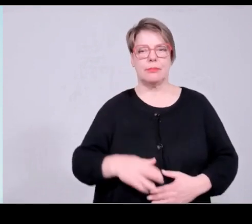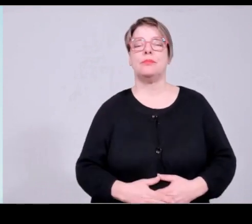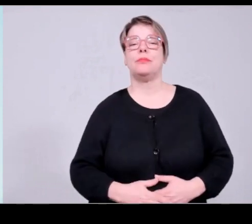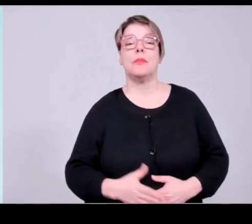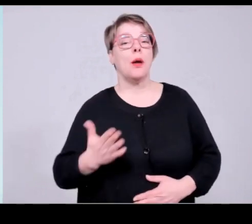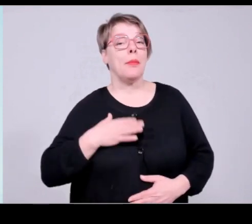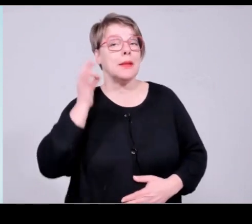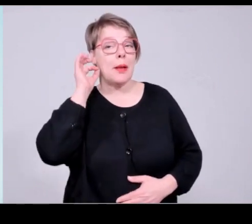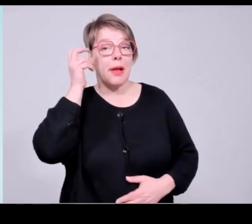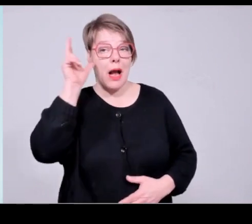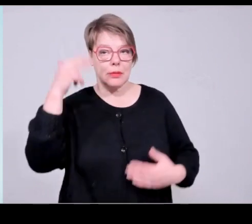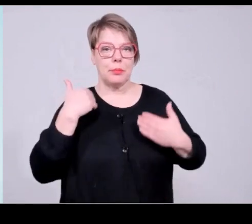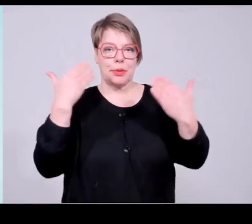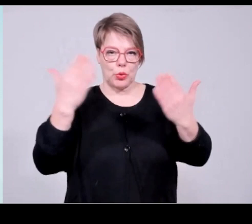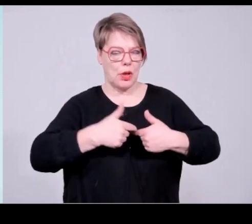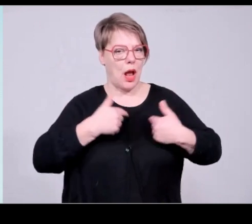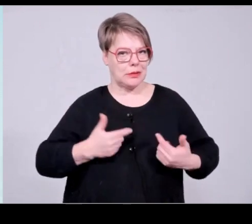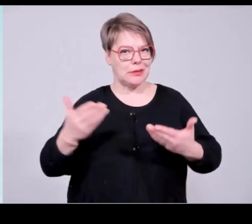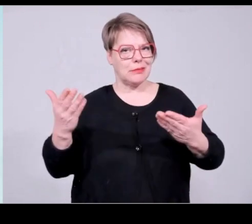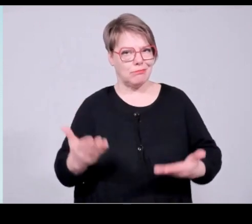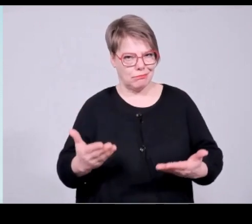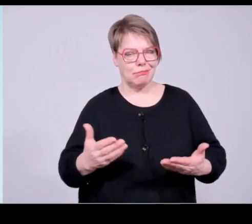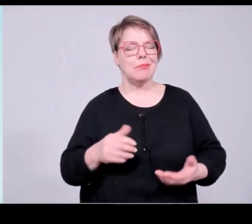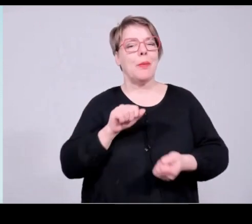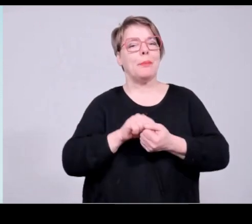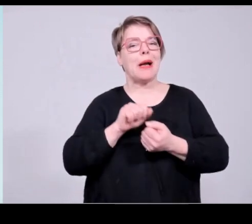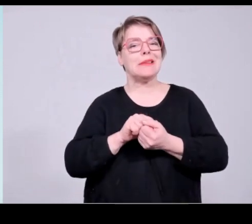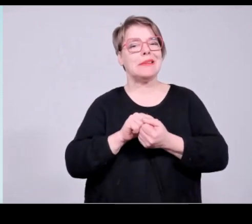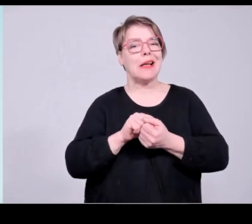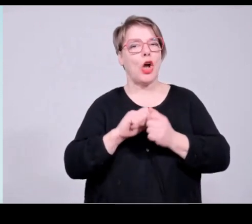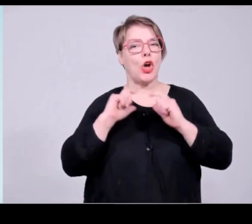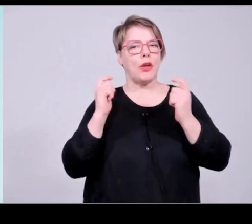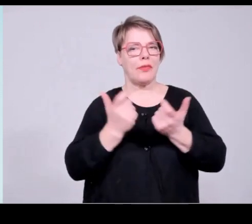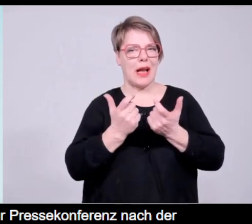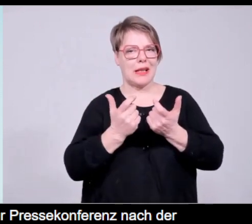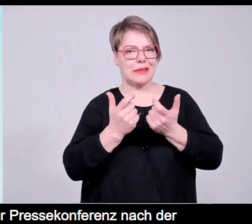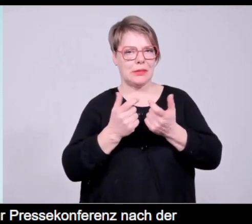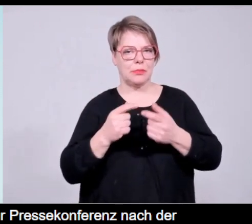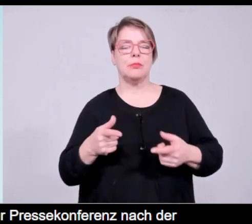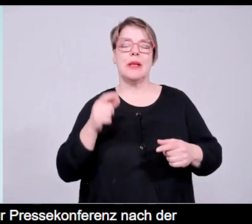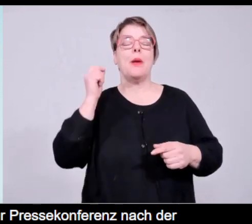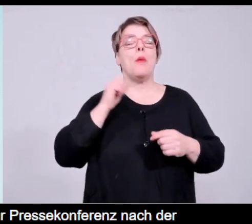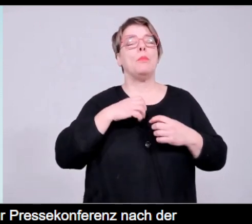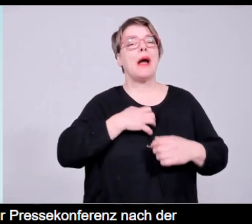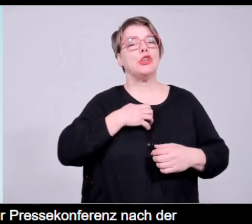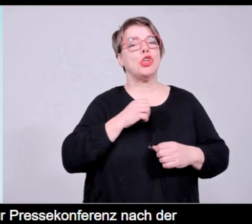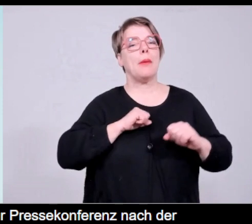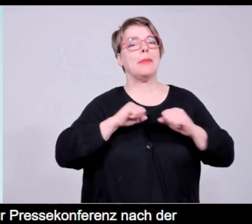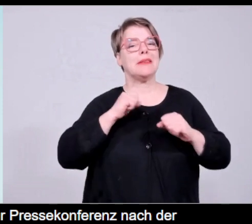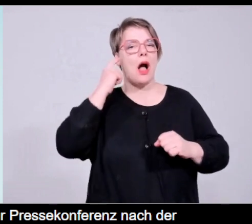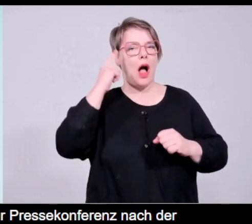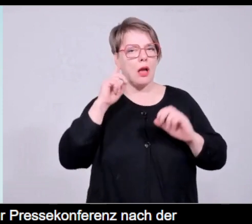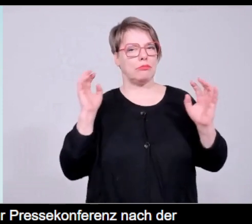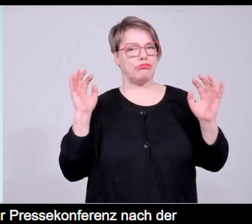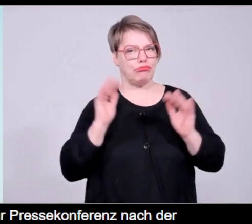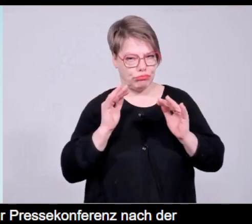Die beiden Kollegen, Führacker, Holitschek, werden gleich noch zu ihren Themenfeldern Ausführungen machen. Ich